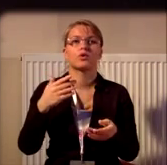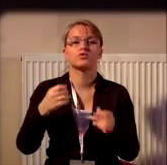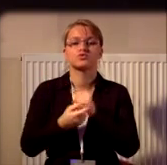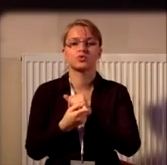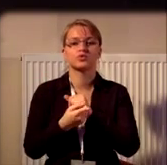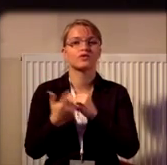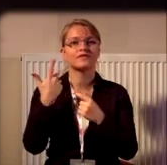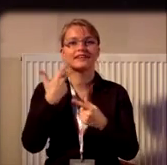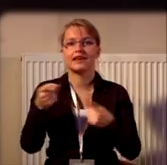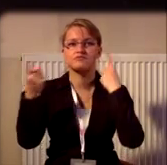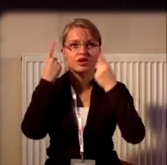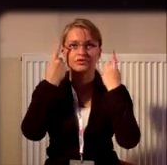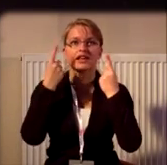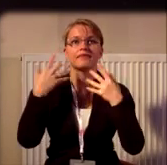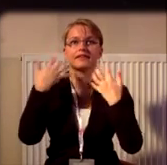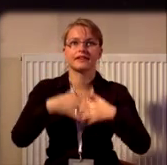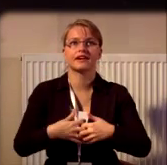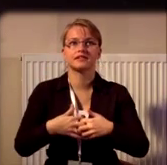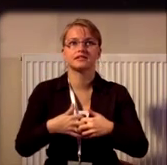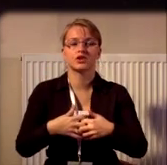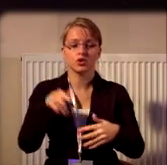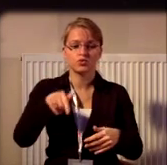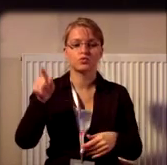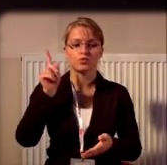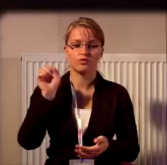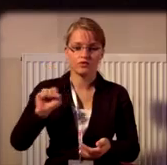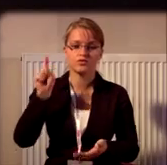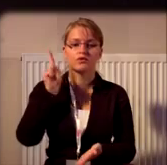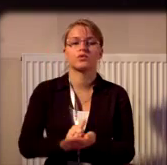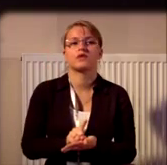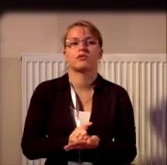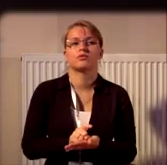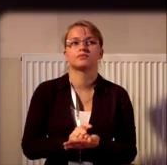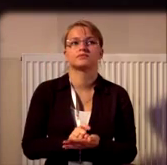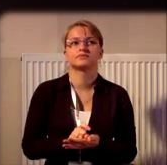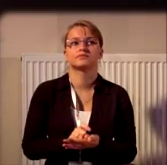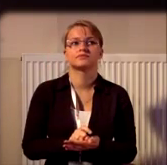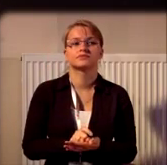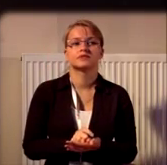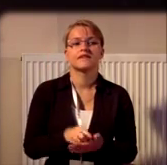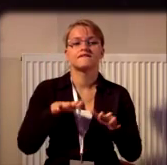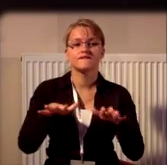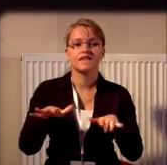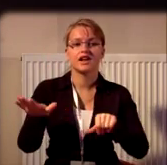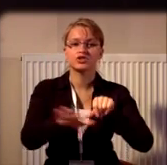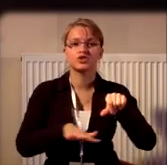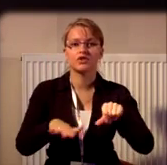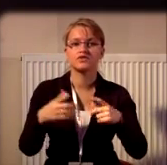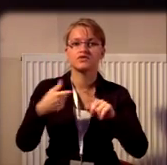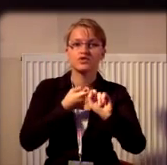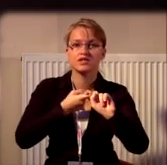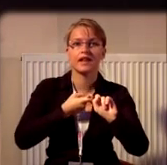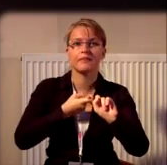To się udało we Wrocławiu. To, co Państwu mówiłam, że u nas na to pozwalają. Wiele środowisk związanych z uczniami, na